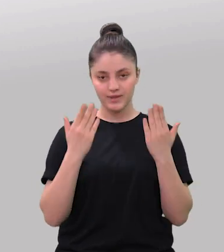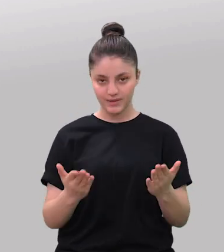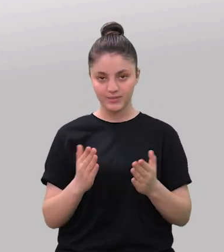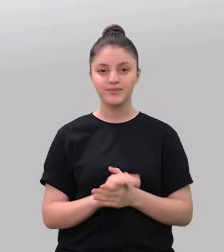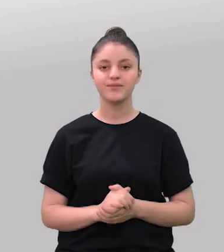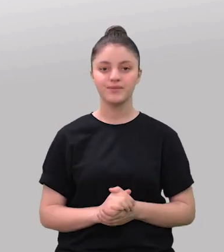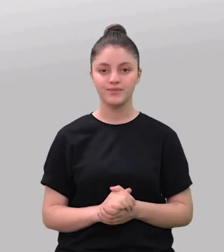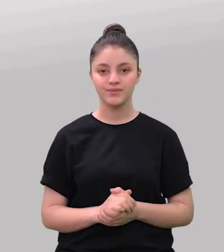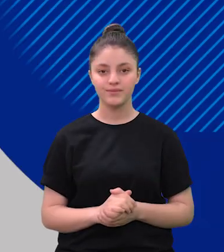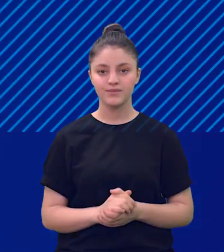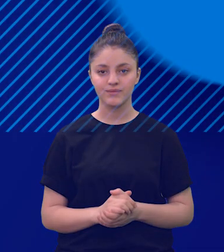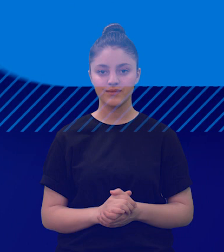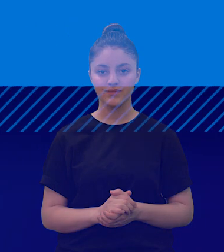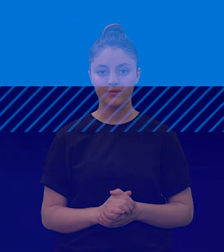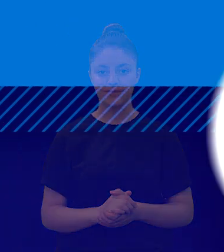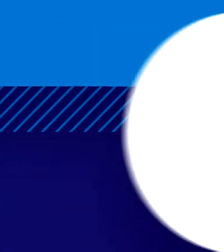diyor ki